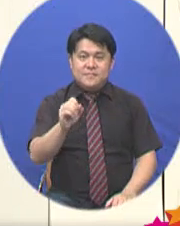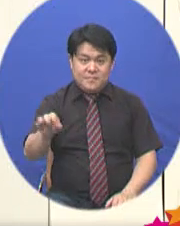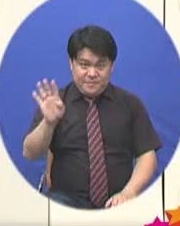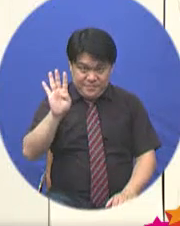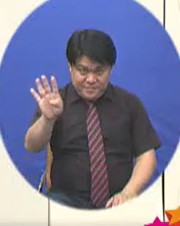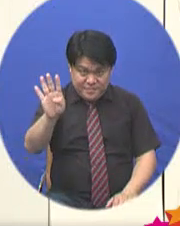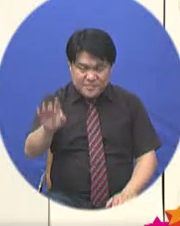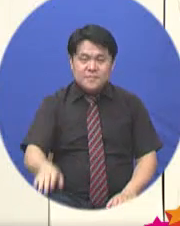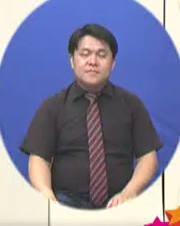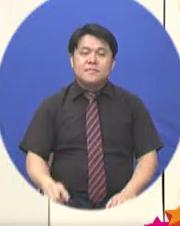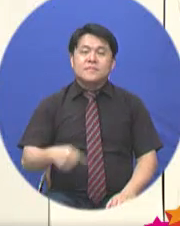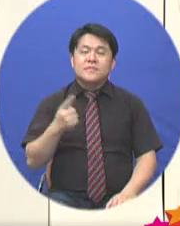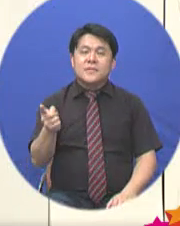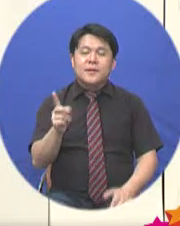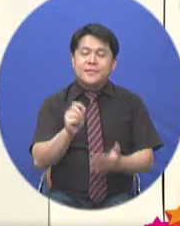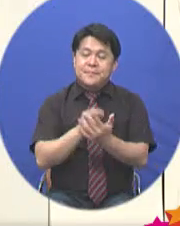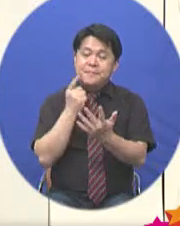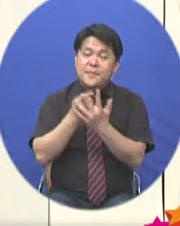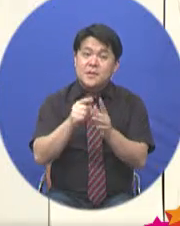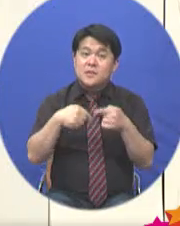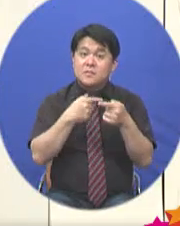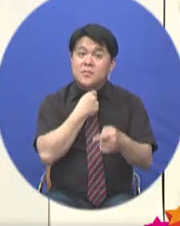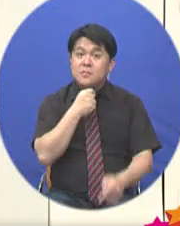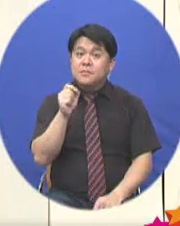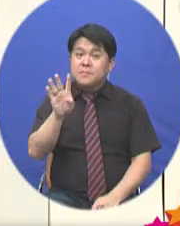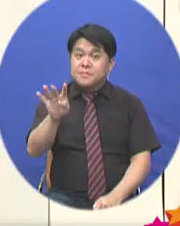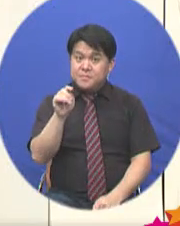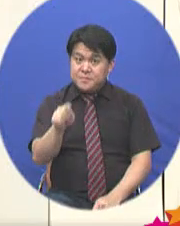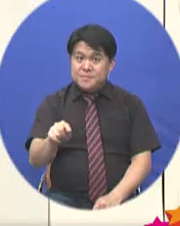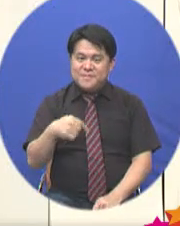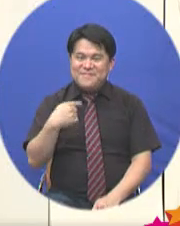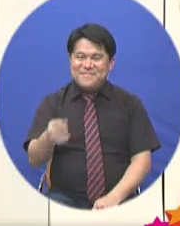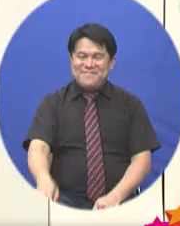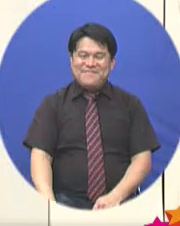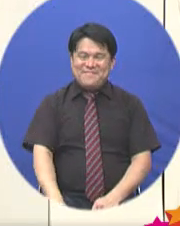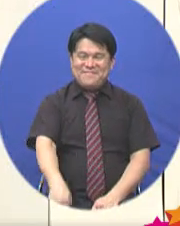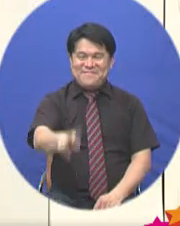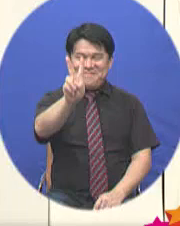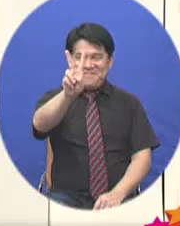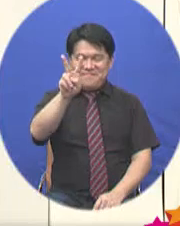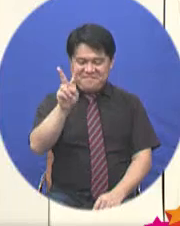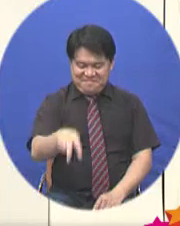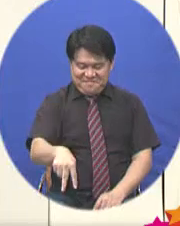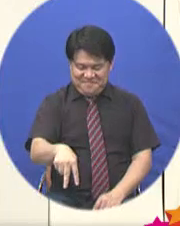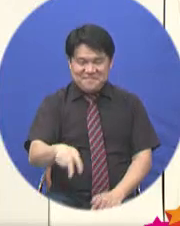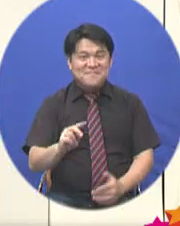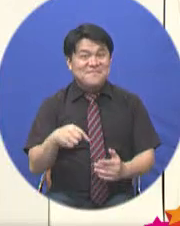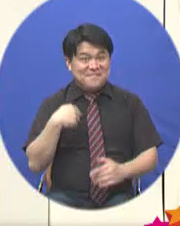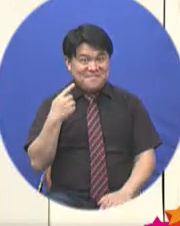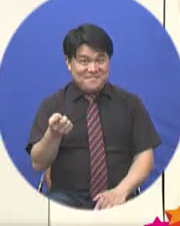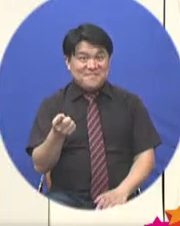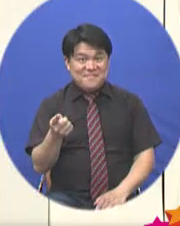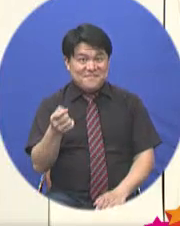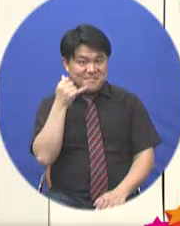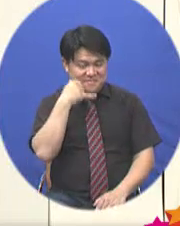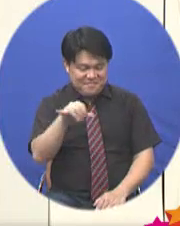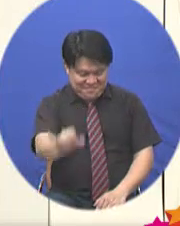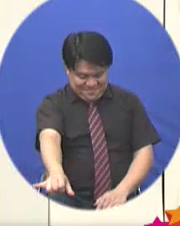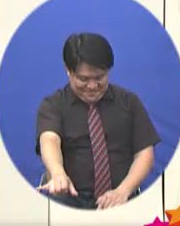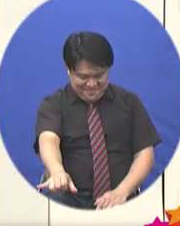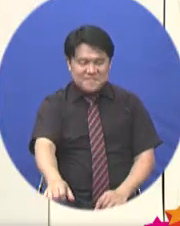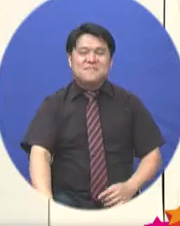네? 4번을 누르신 다음에 V자로 딱 손을 펴서 번호 누르시고 수화기